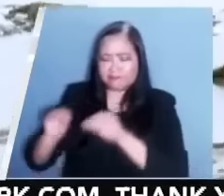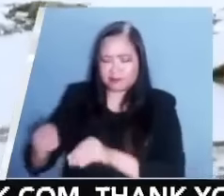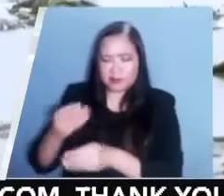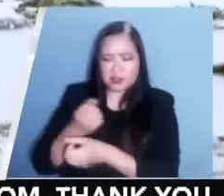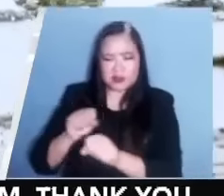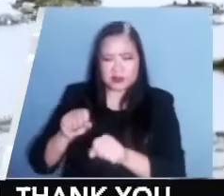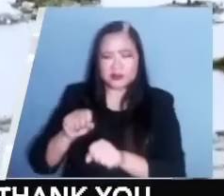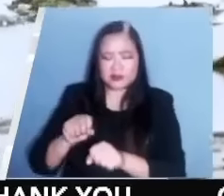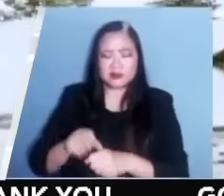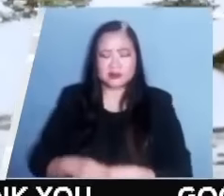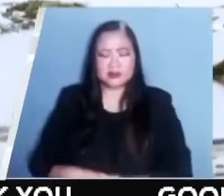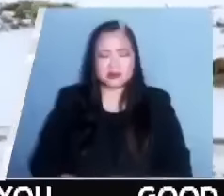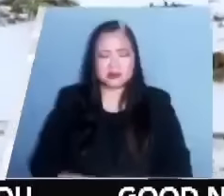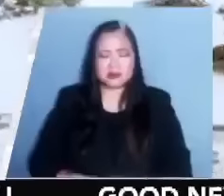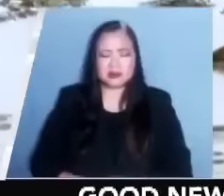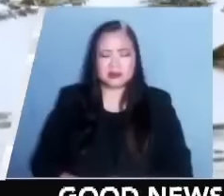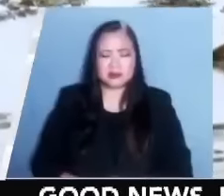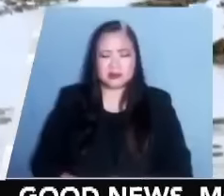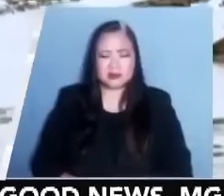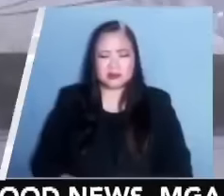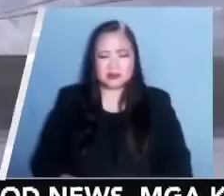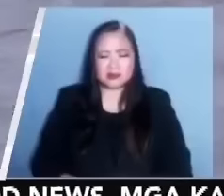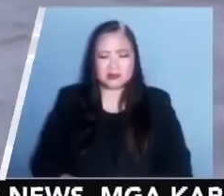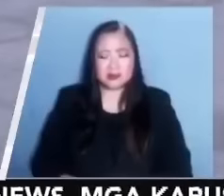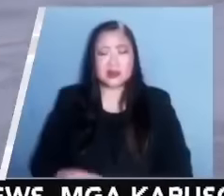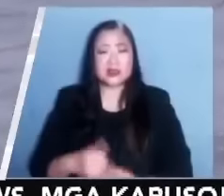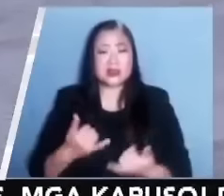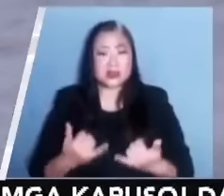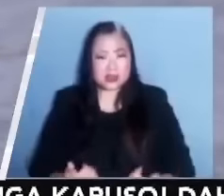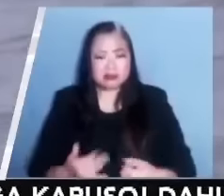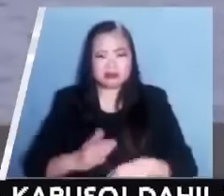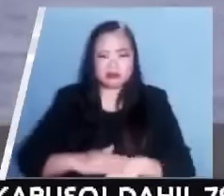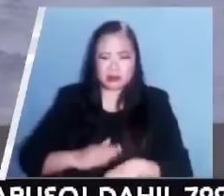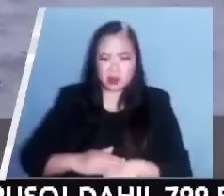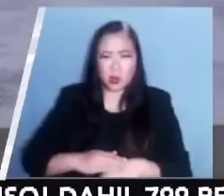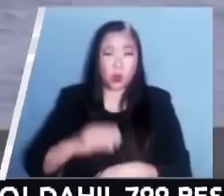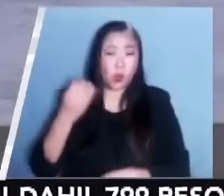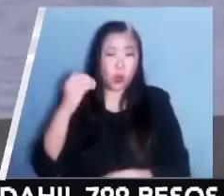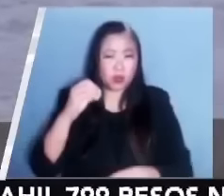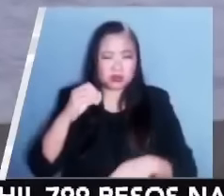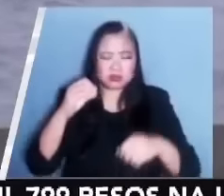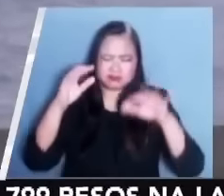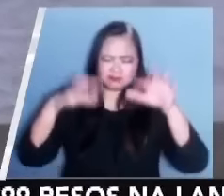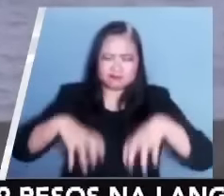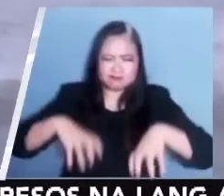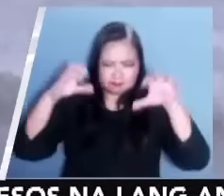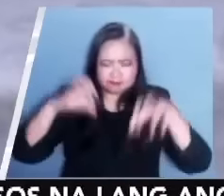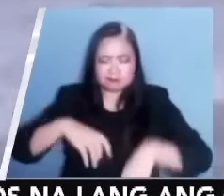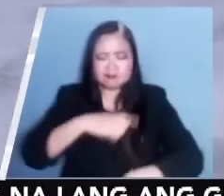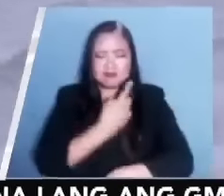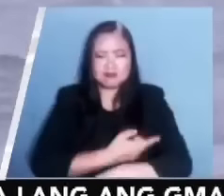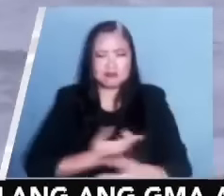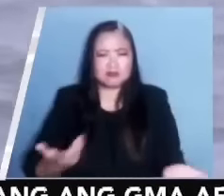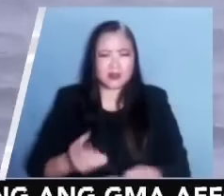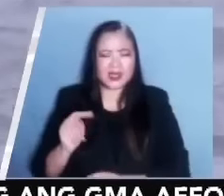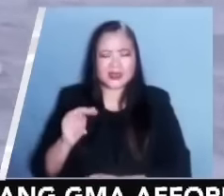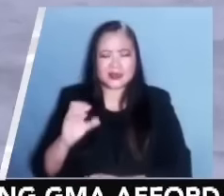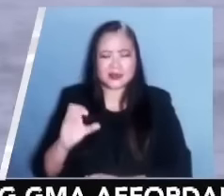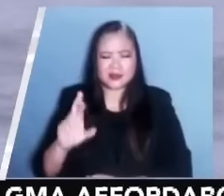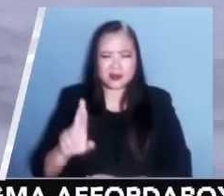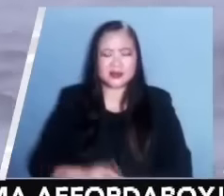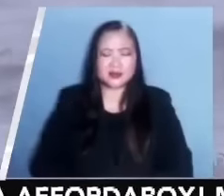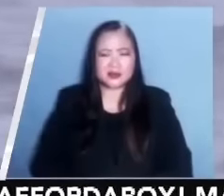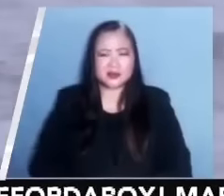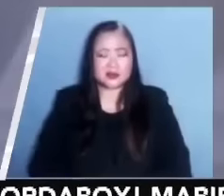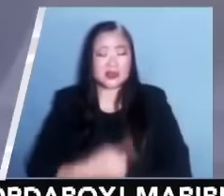mga kapuso, kognay po niyan, nakataas po ngayon ng orange rainfall warning dito sa Metro Manila. Ayon sa pag-asa, apektado ninyo